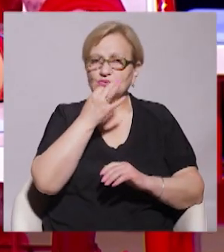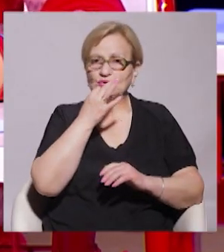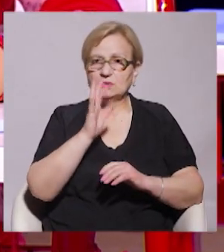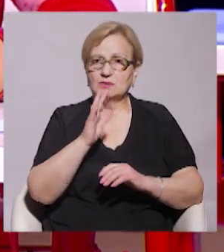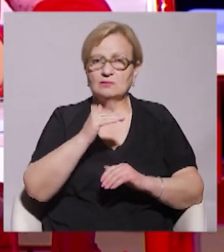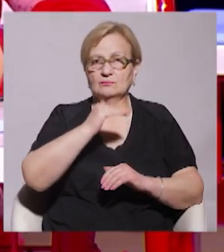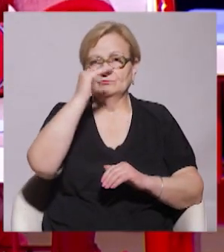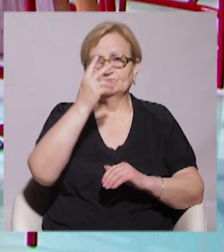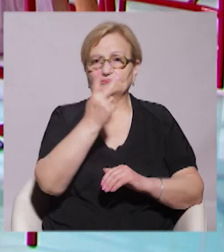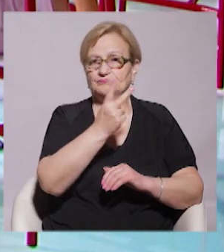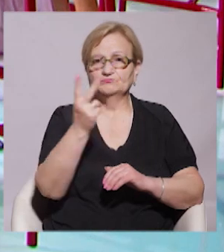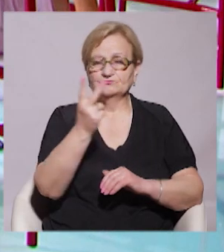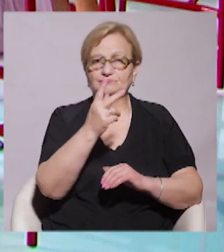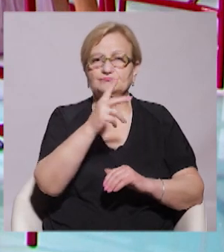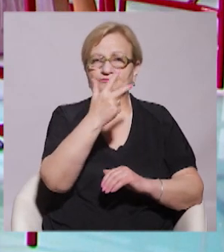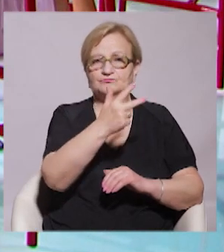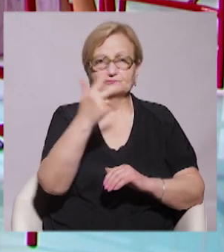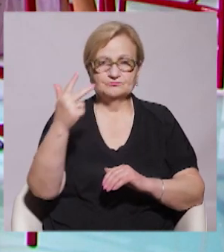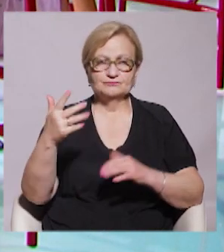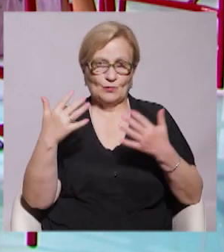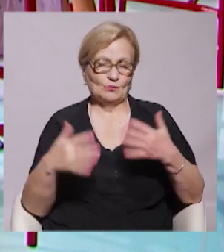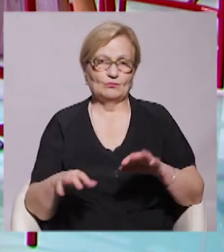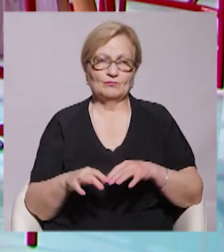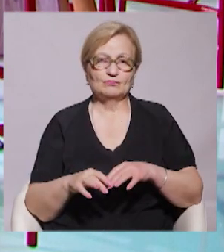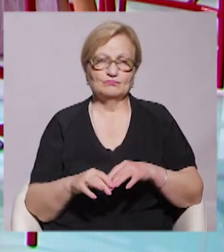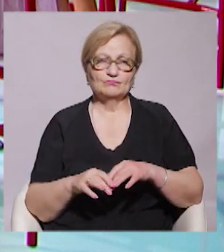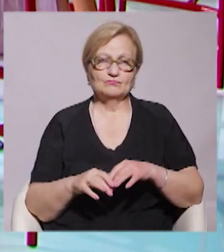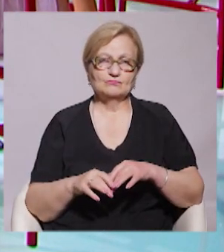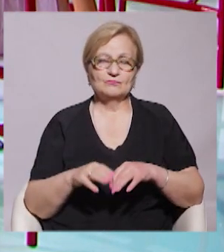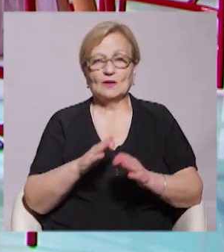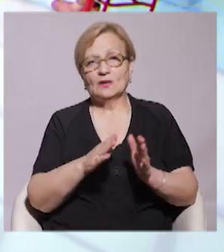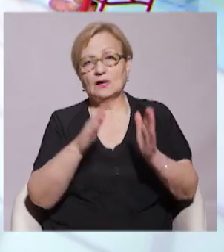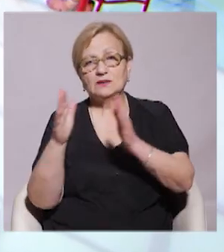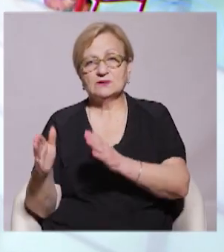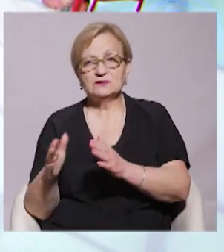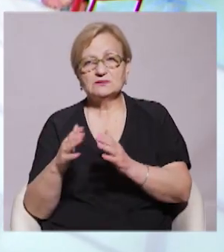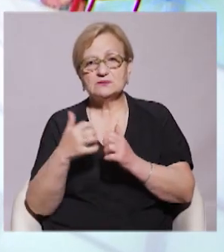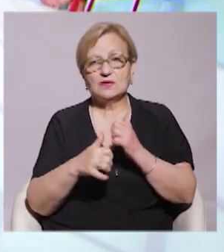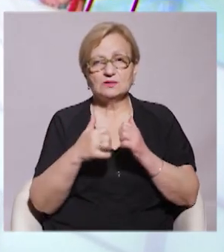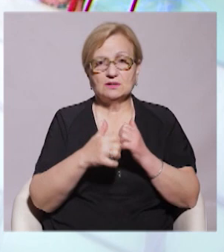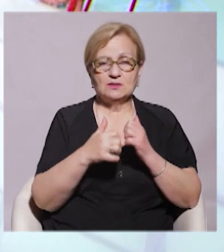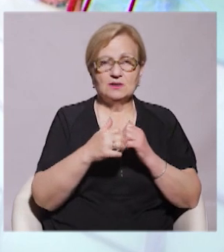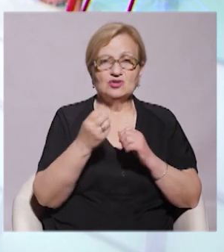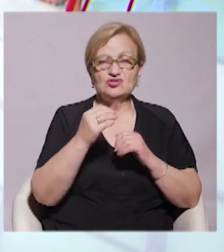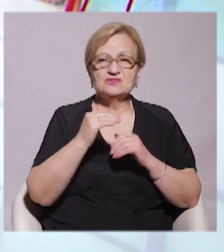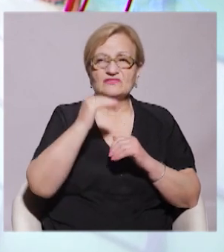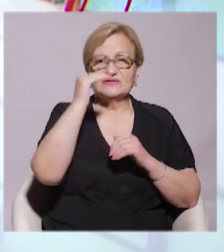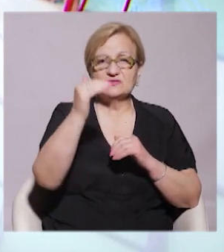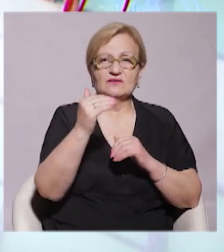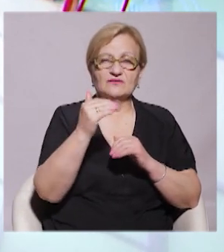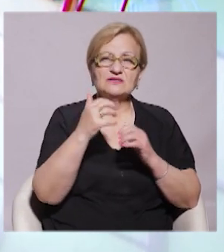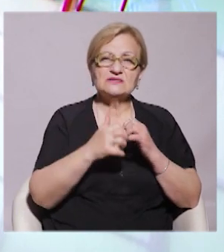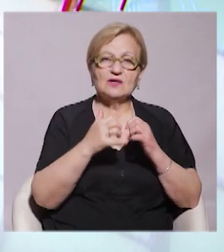უჯრაში. ზედა ორ უჯრაში დავწერ. სამიანები, ყოჩახ, გადადით საშუალო ზომის 4 კუთხედებზე და ზედა ორ უჯრაში ისევ